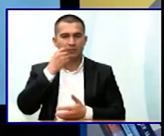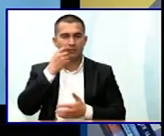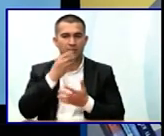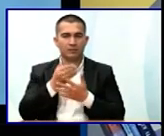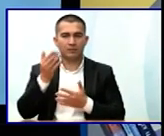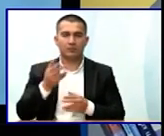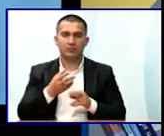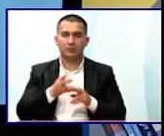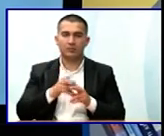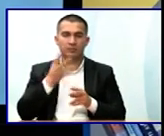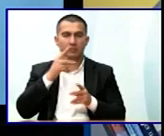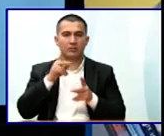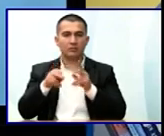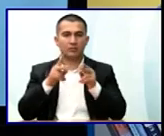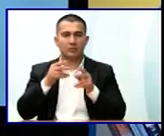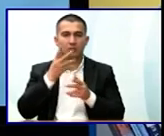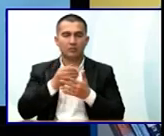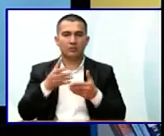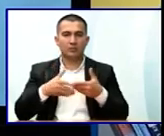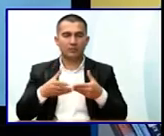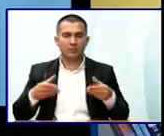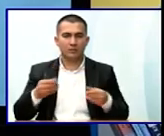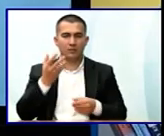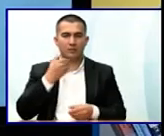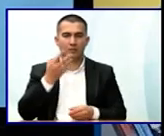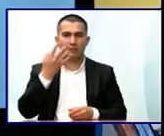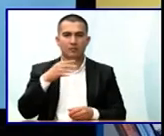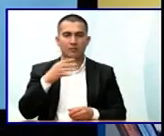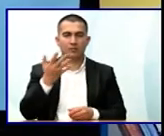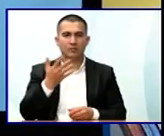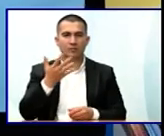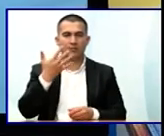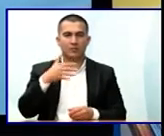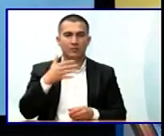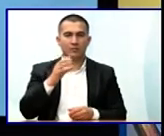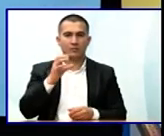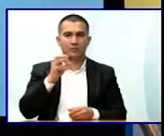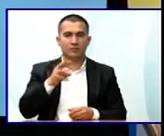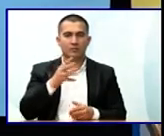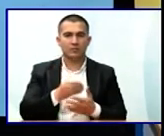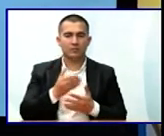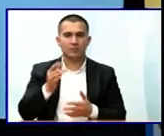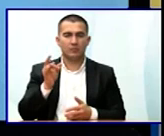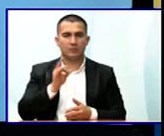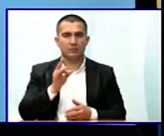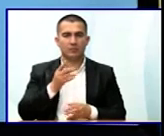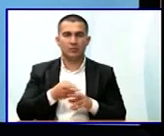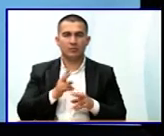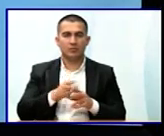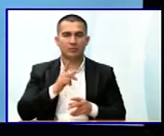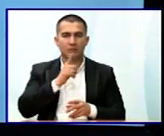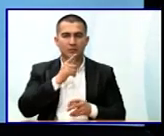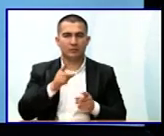tok kesish vaqtida kuz faslida 45-50 santimetr uzunlikda bo'ladigan